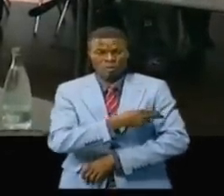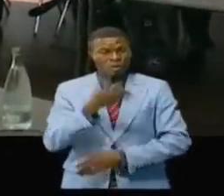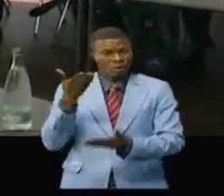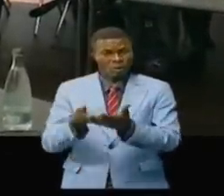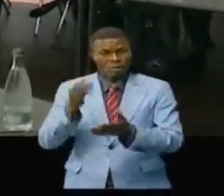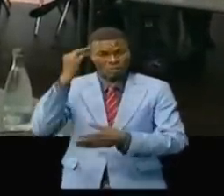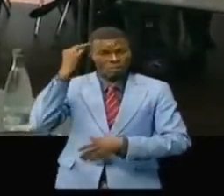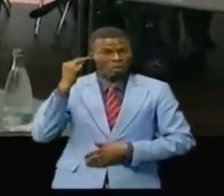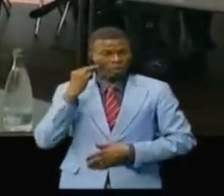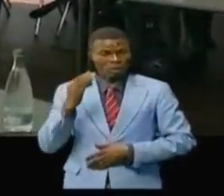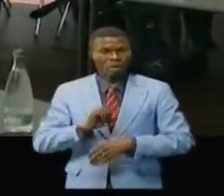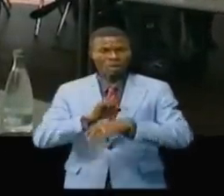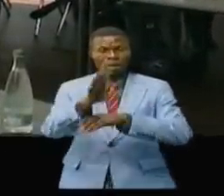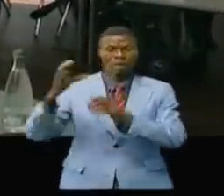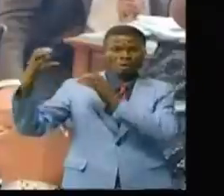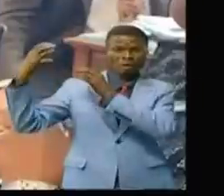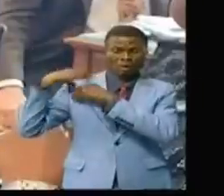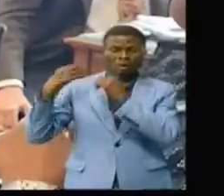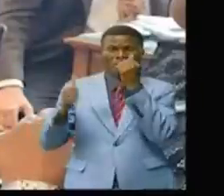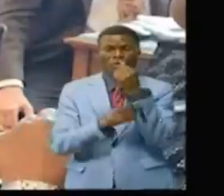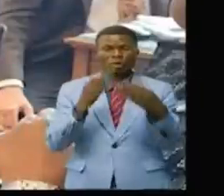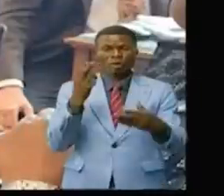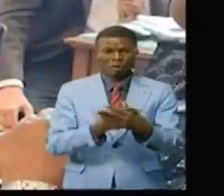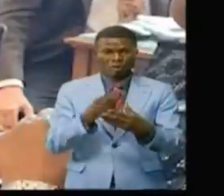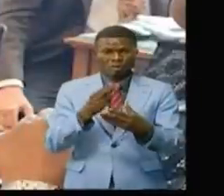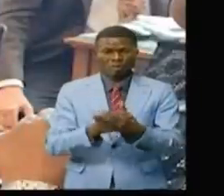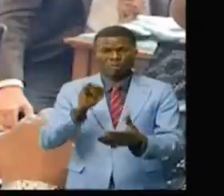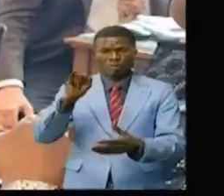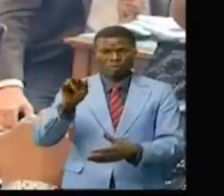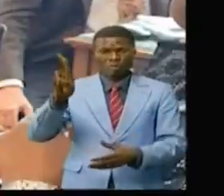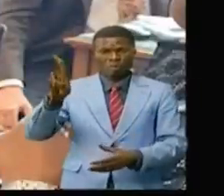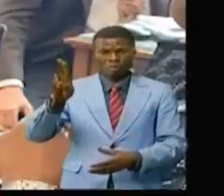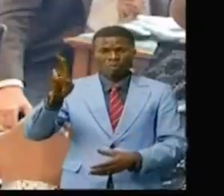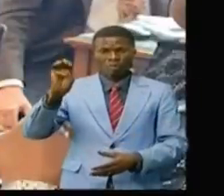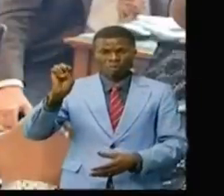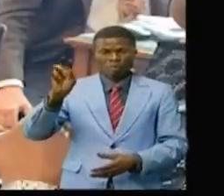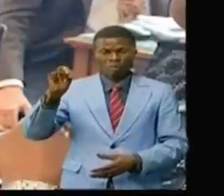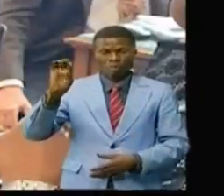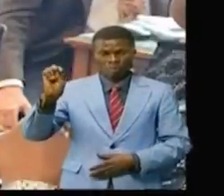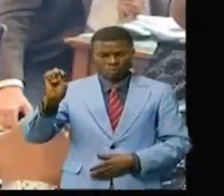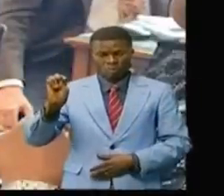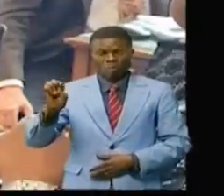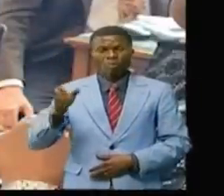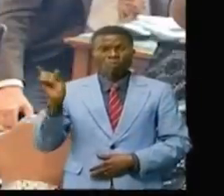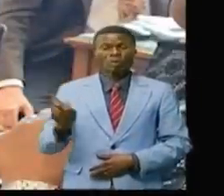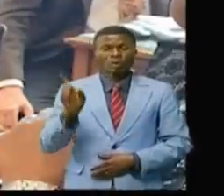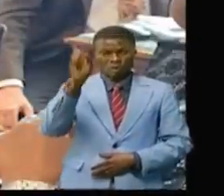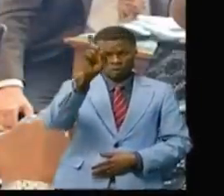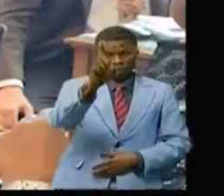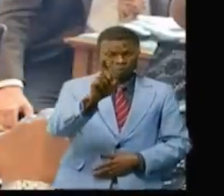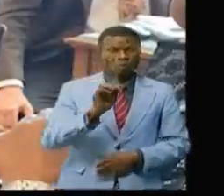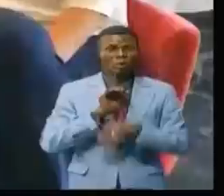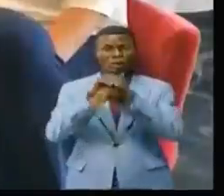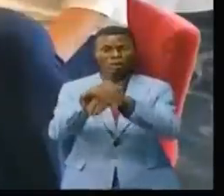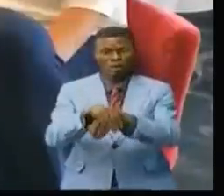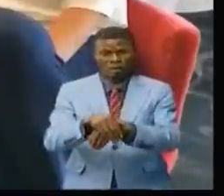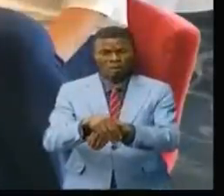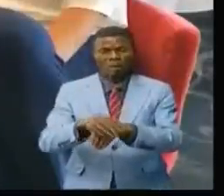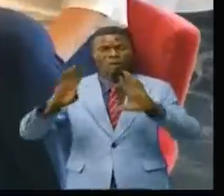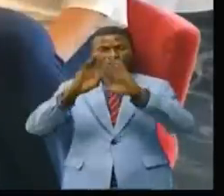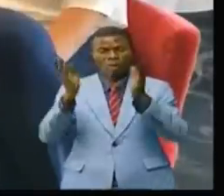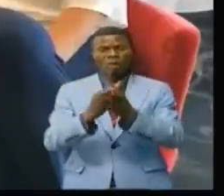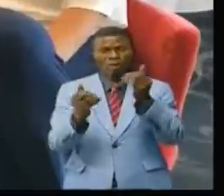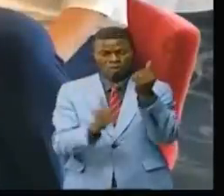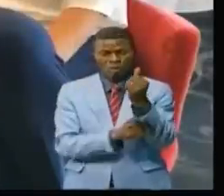la ministre déléguée en charge de personnes vivant avec handicap et autres personnes vulnérables, Irène Essambo Diata, a partagé à l'assistance